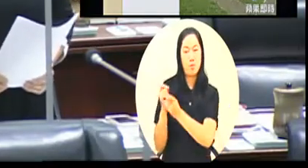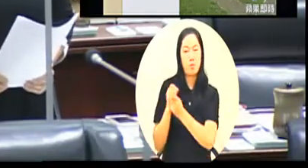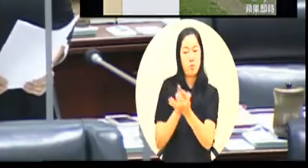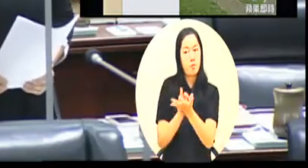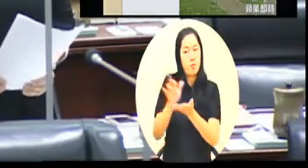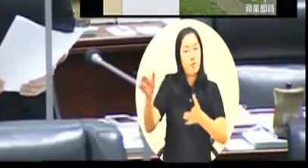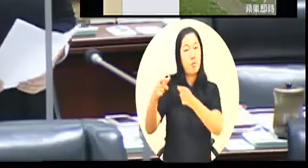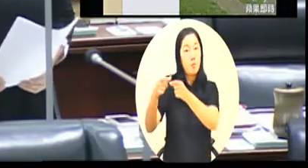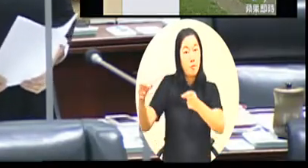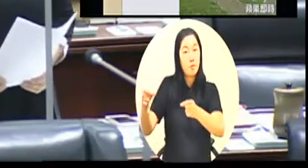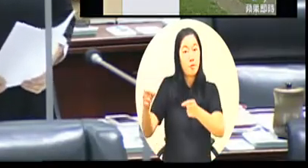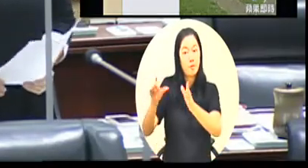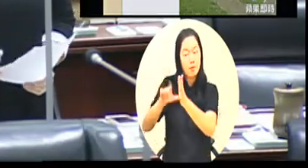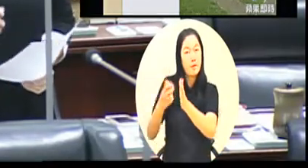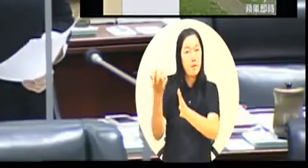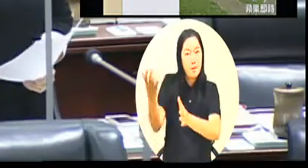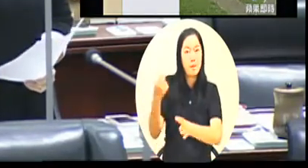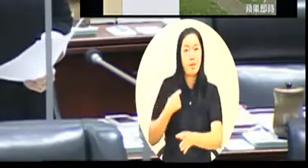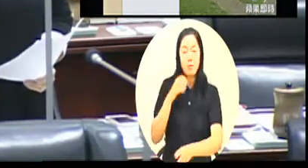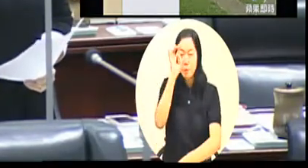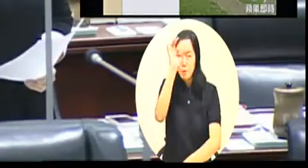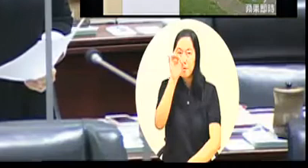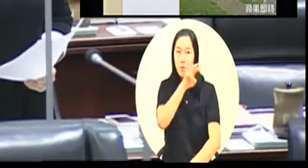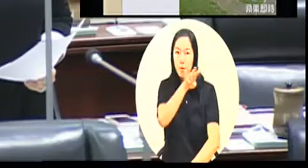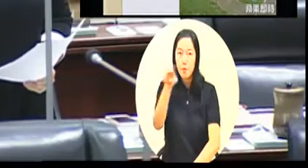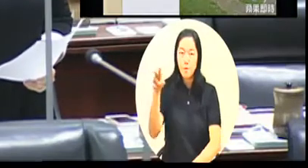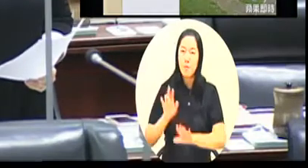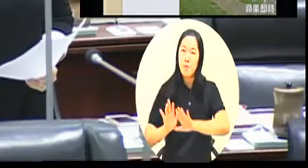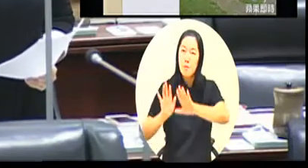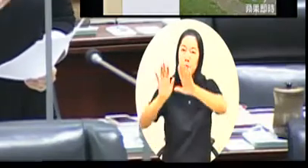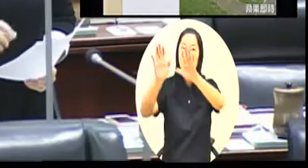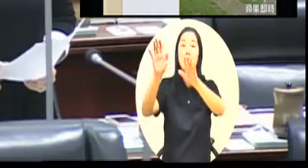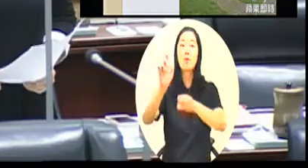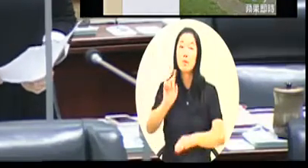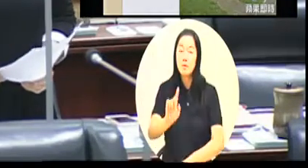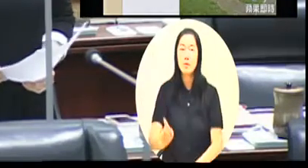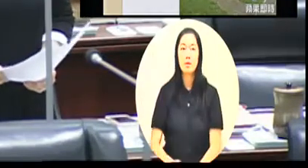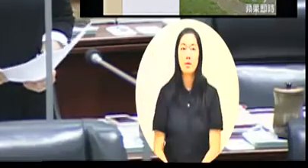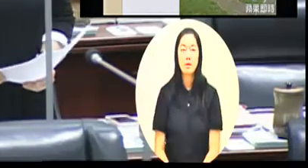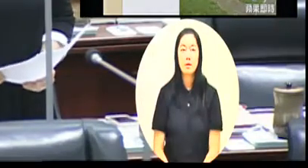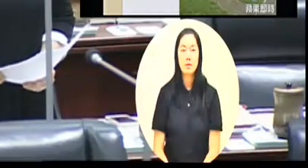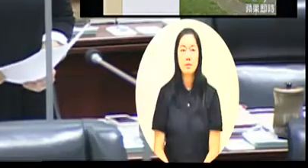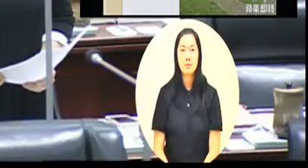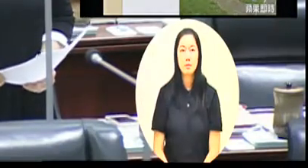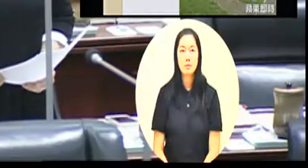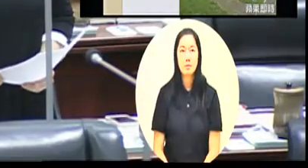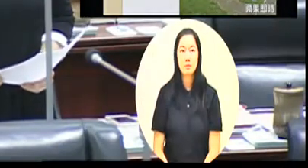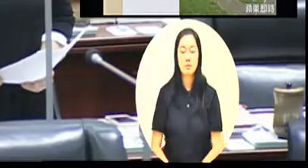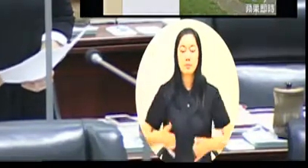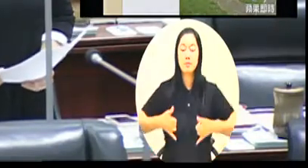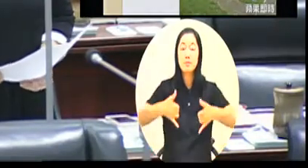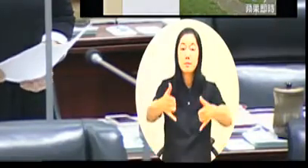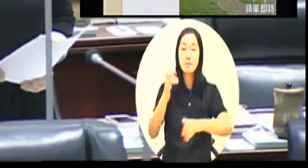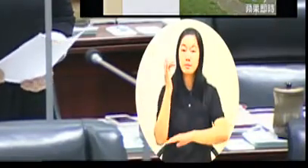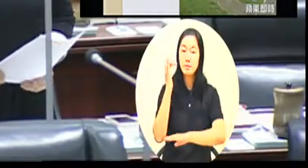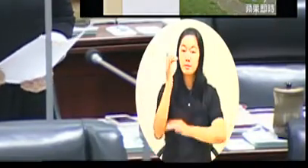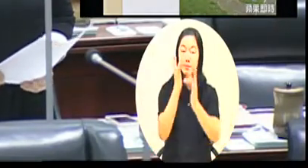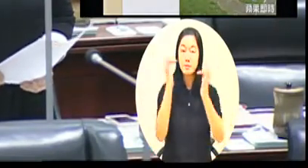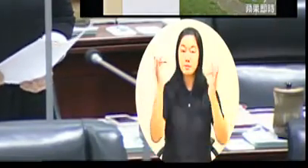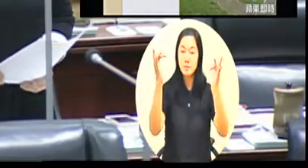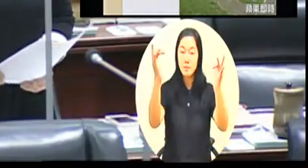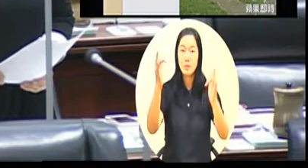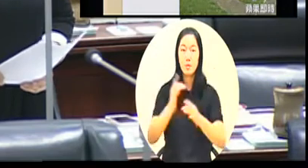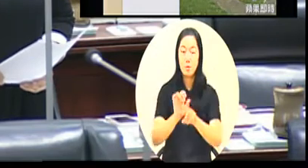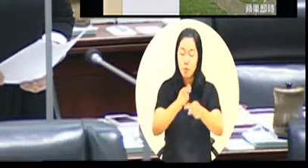间比较多哈，所以我看的很多的进步的城市，对于这种路树啊哈，各方面的